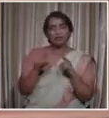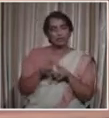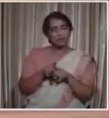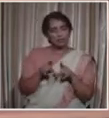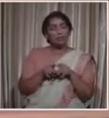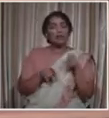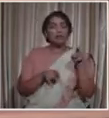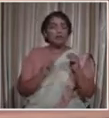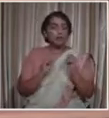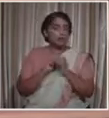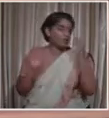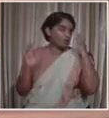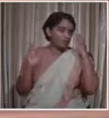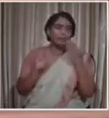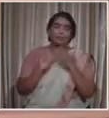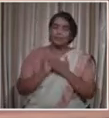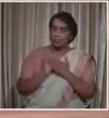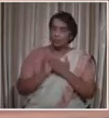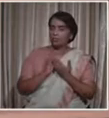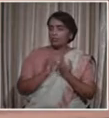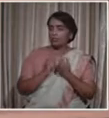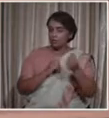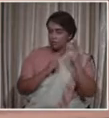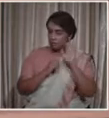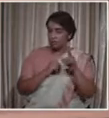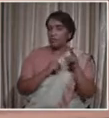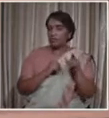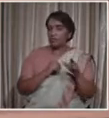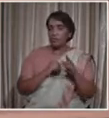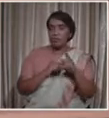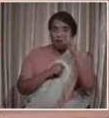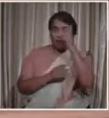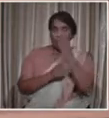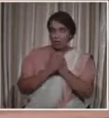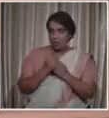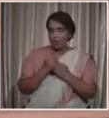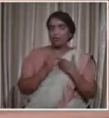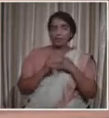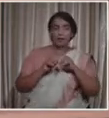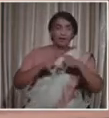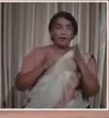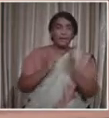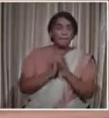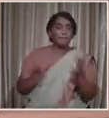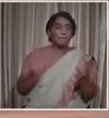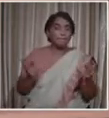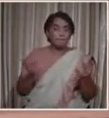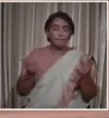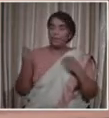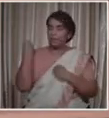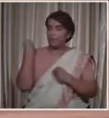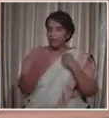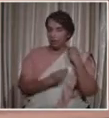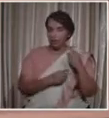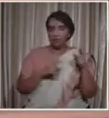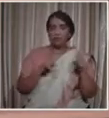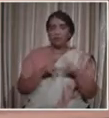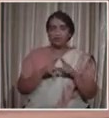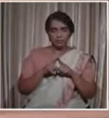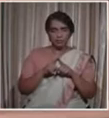யாழ்ப்பாணத்திலே சில மத நிறுவனங்கள், தனியார் நிறுவனங்கள் இவ்வாறான விடயங்களை கையாளுகின்றார்கள். ஆனால்